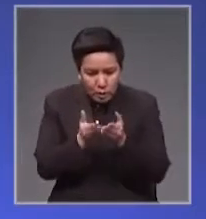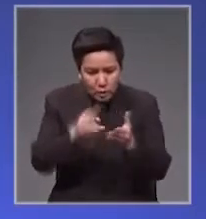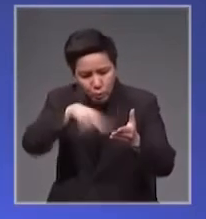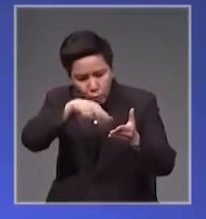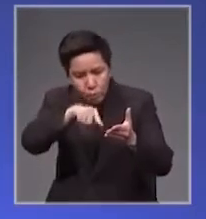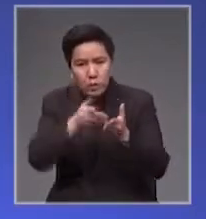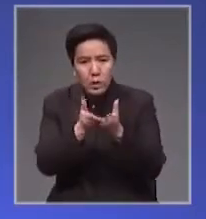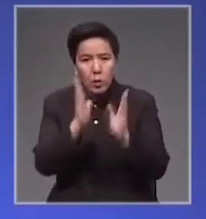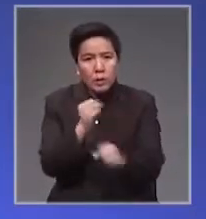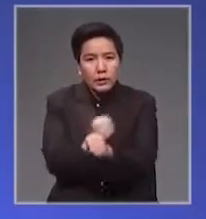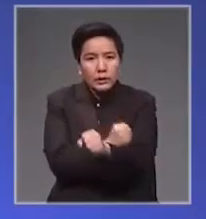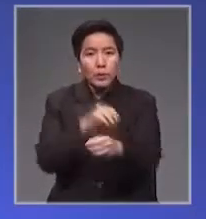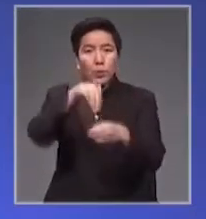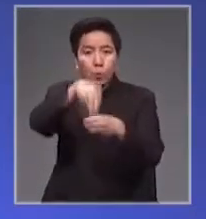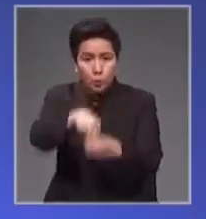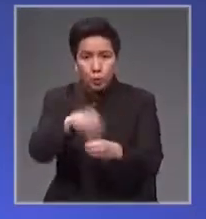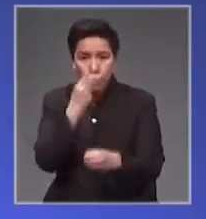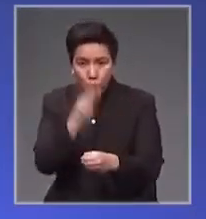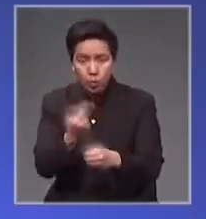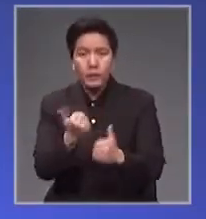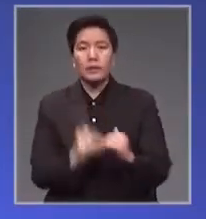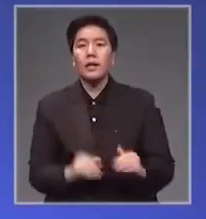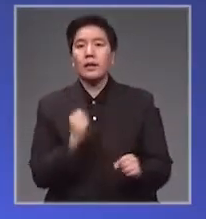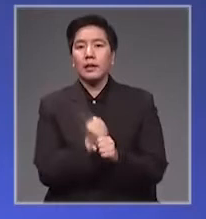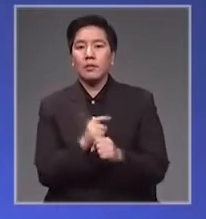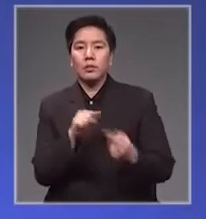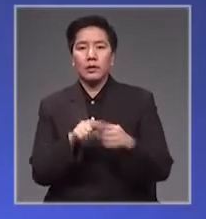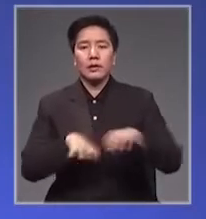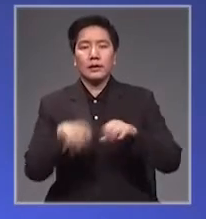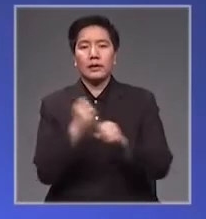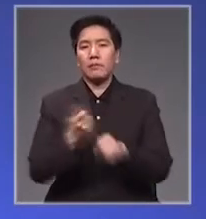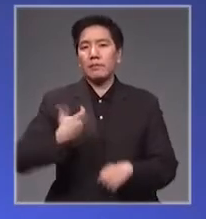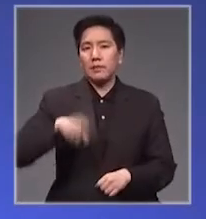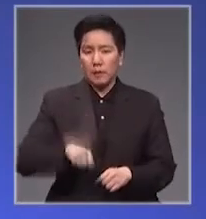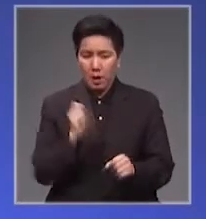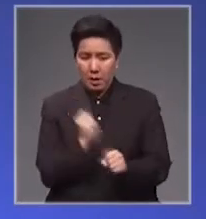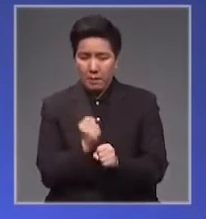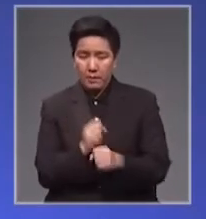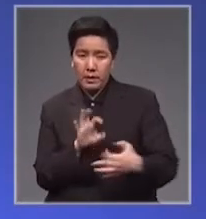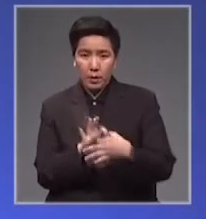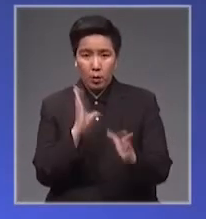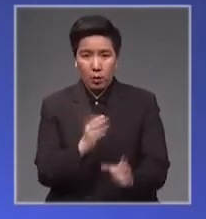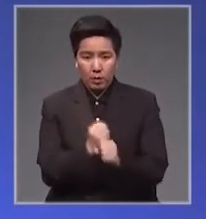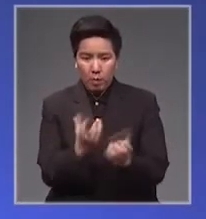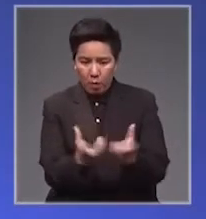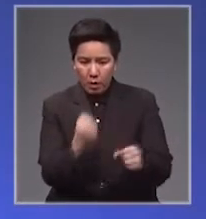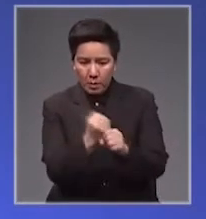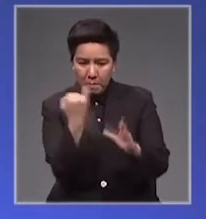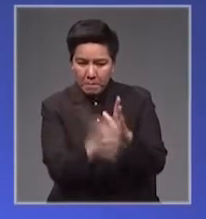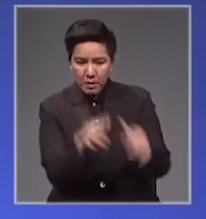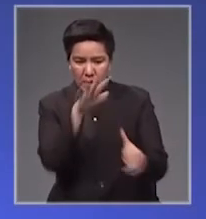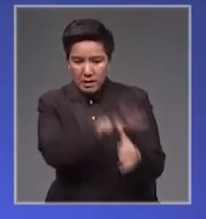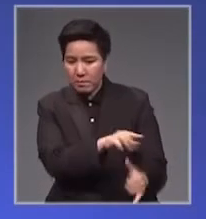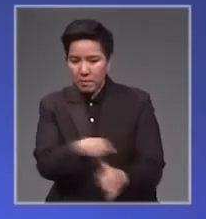แรงงานบนเรือ 2. การปรับปรุงประสิทธิภาพในการดำเนินคดีต่อผู้กระทำผิดสามารถยึดทรัพย์สินในคดีค้ามนุษย์มากที่สุดในร